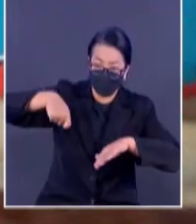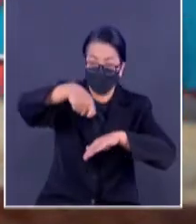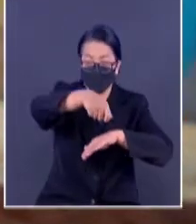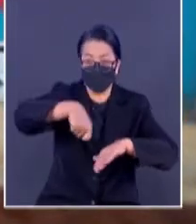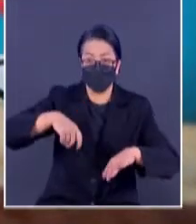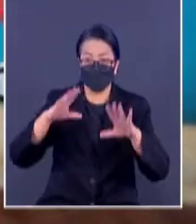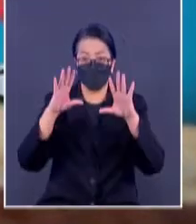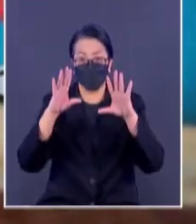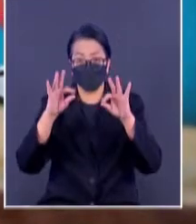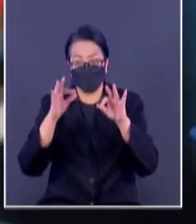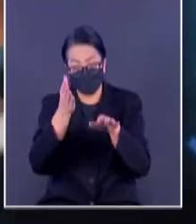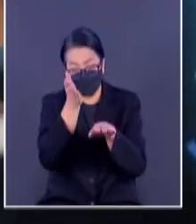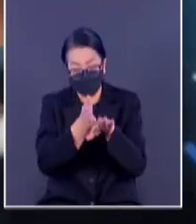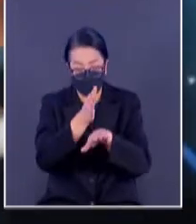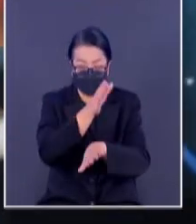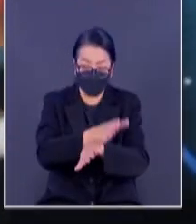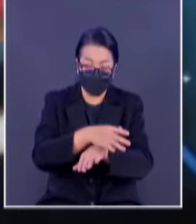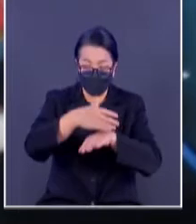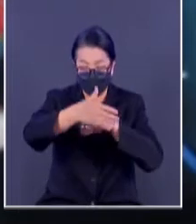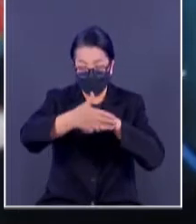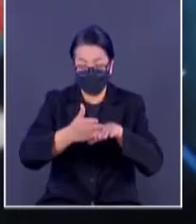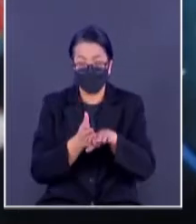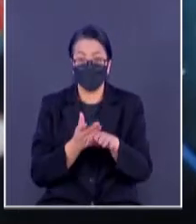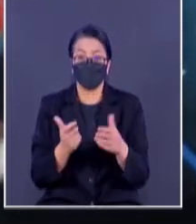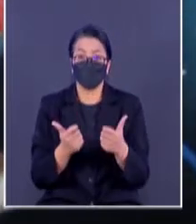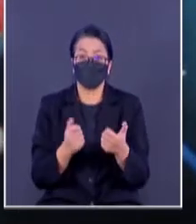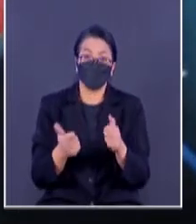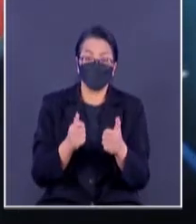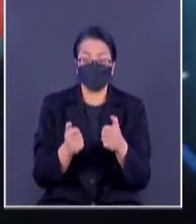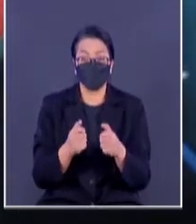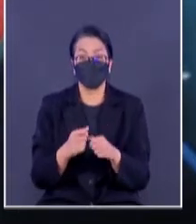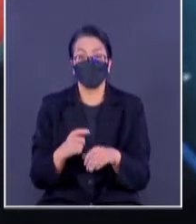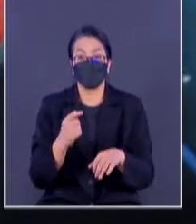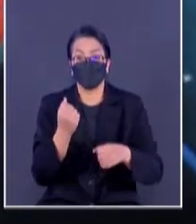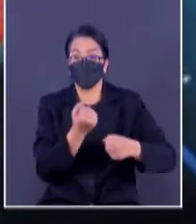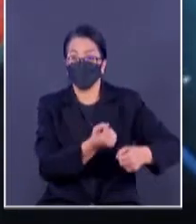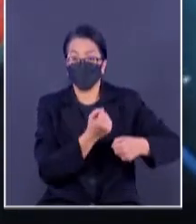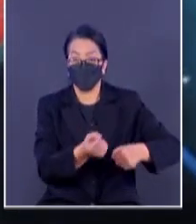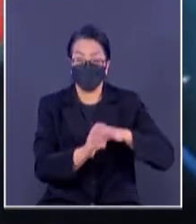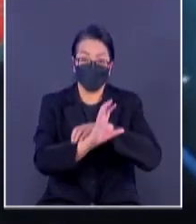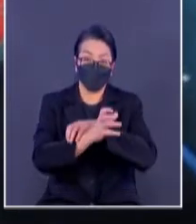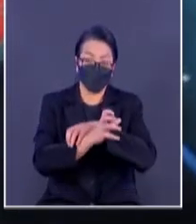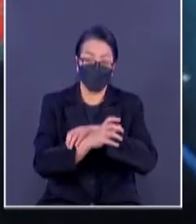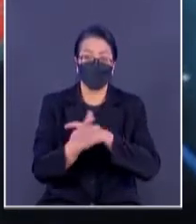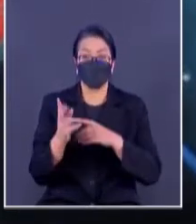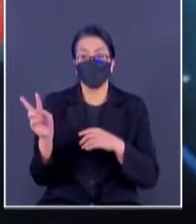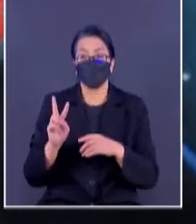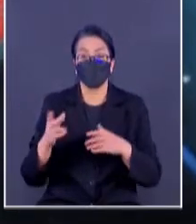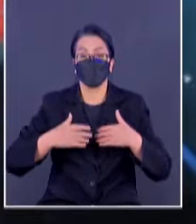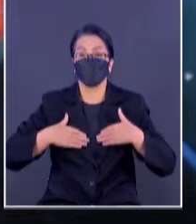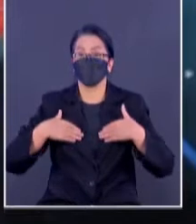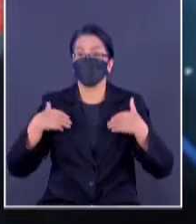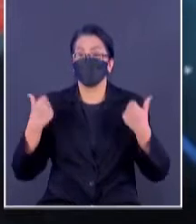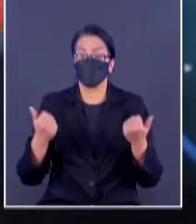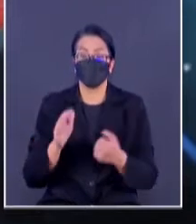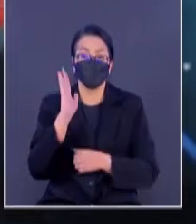ากาวแล้วก็ประกอบชุดรีโมทคอนโทรลแล้วก็ชุดบังคับหางเสือด้วยซึ่งทั้งสองคนช่วยกันอย่างมีความสุขนะคะ